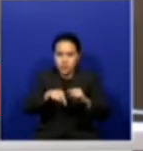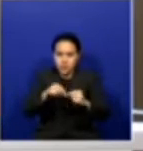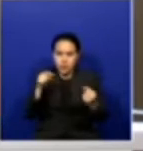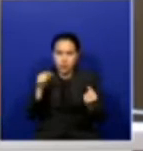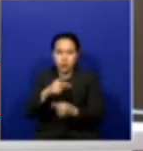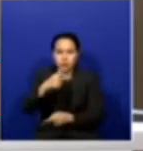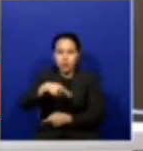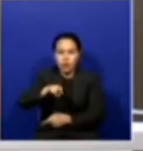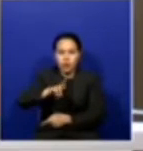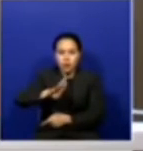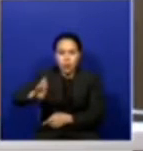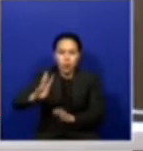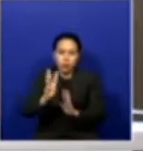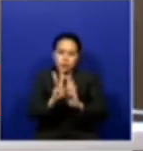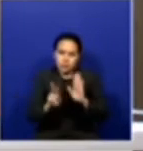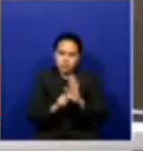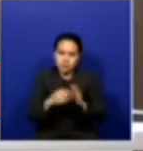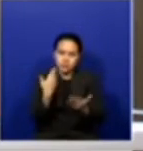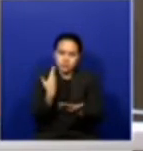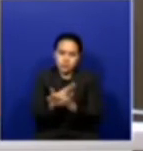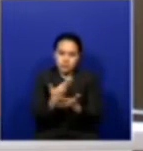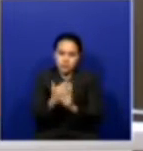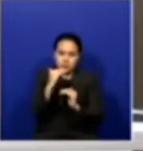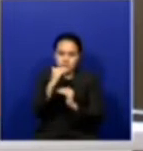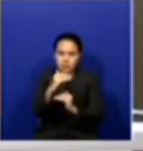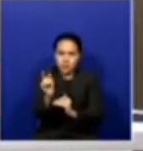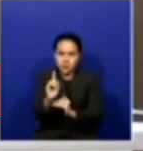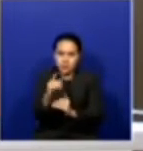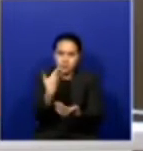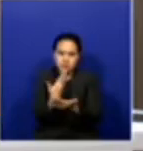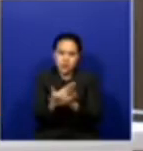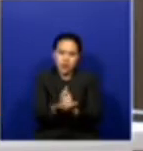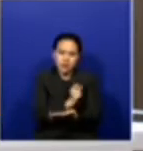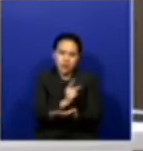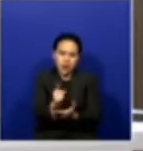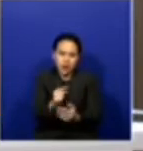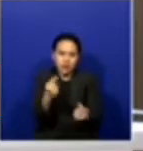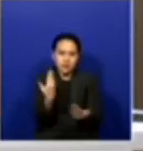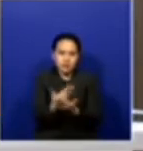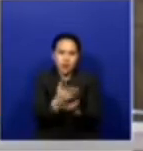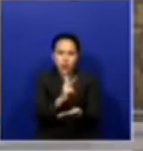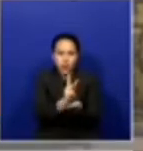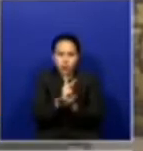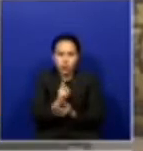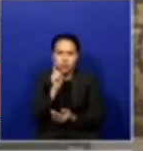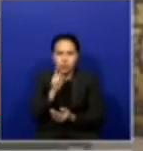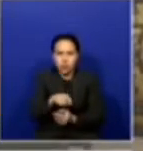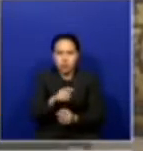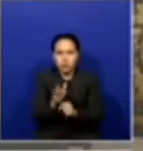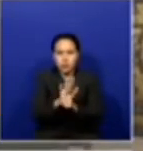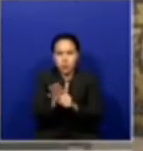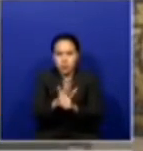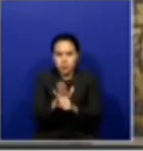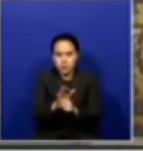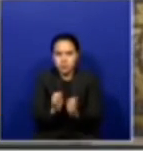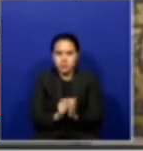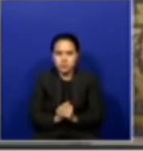61เนี่ยนะครับได้กำหนดให้งบประมาณเพื่อการชำระคืนต้นเงินกู้ดังกล่าวต้องตั้งไว้อย่างพอเพียงนะฮะ